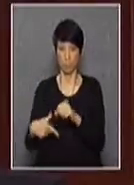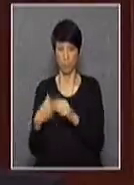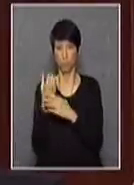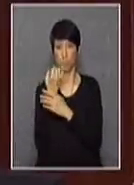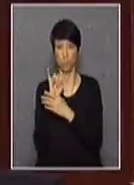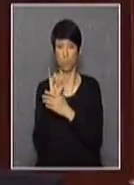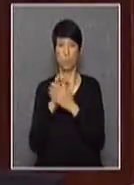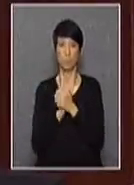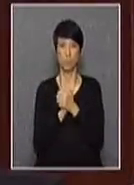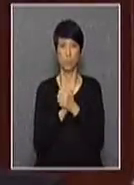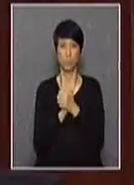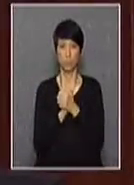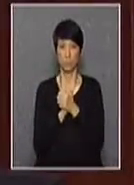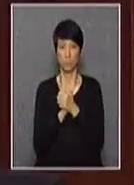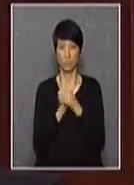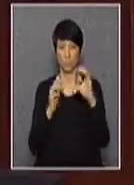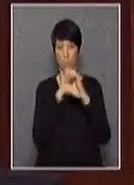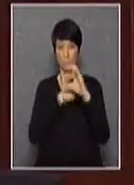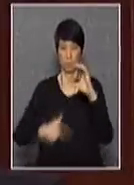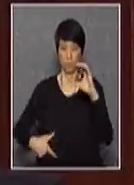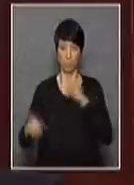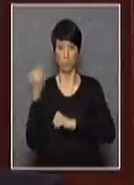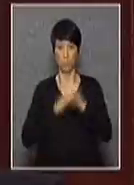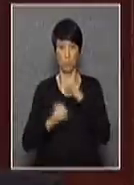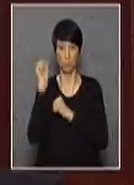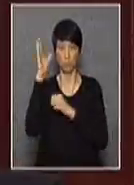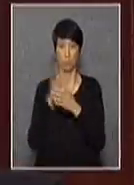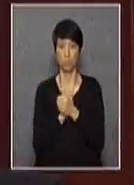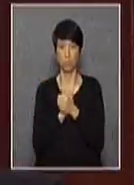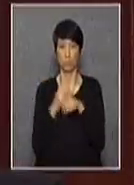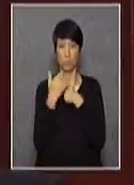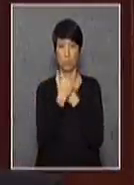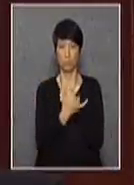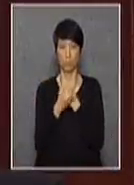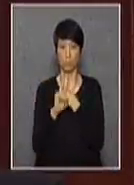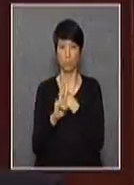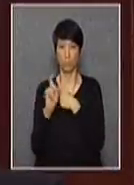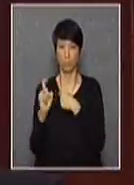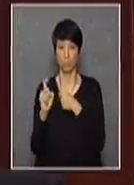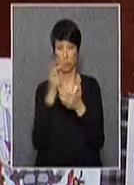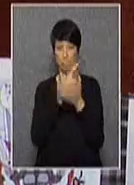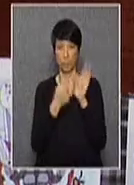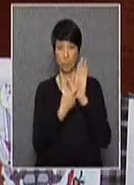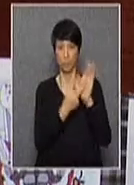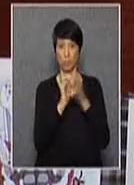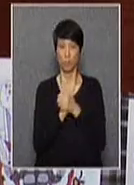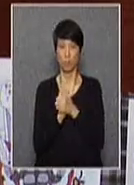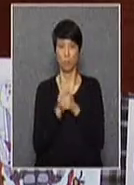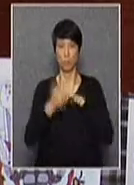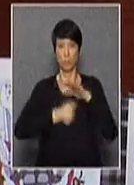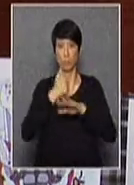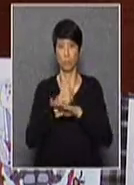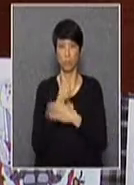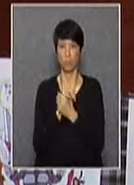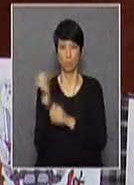正案被否決。陳志全議員，請你動議第629項修正案。 主席，我動議通